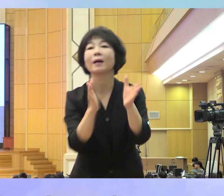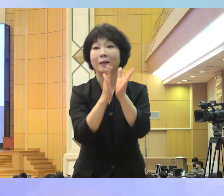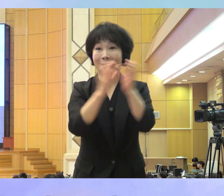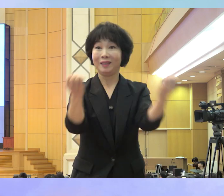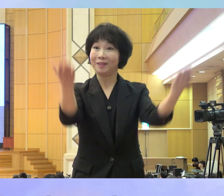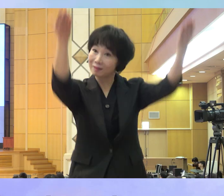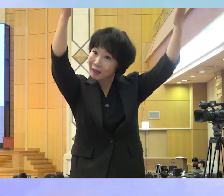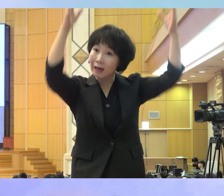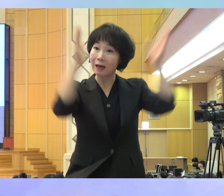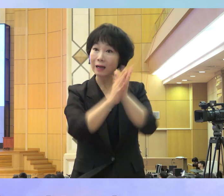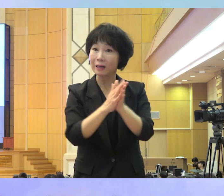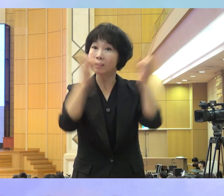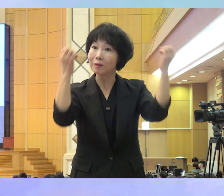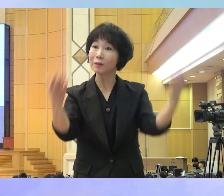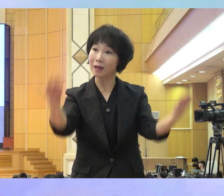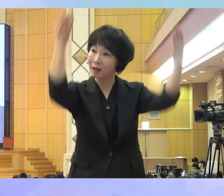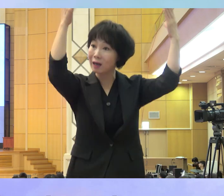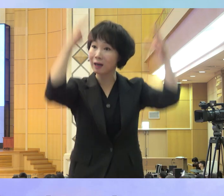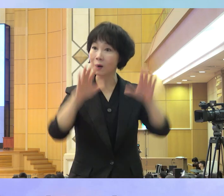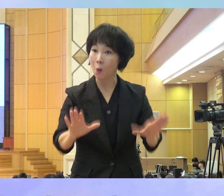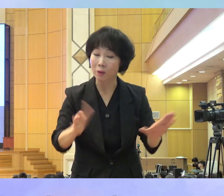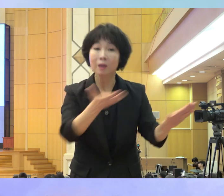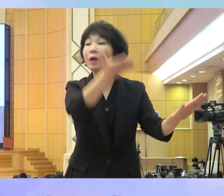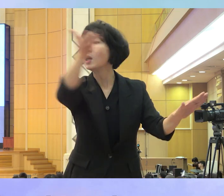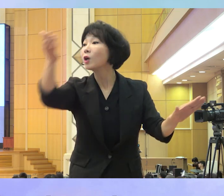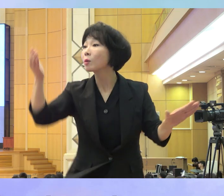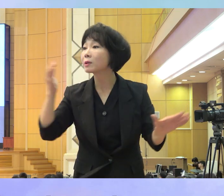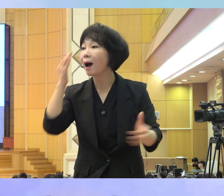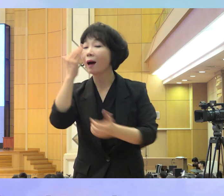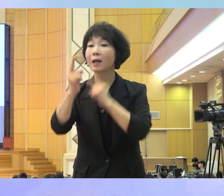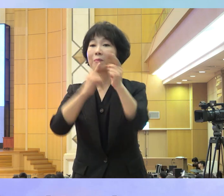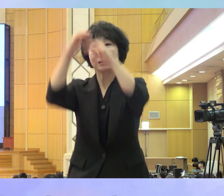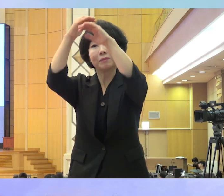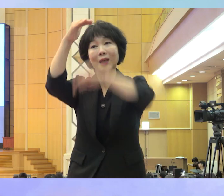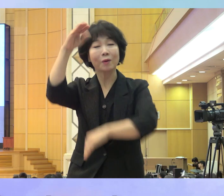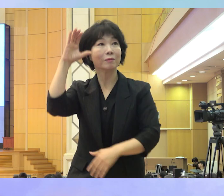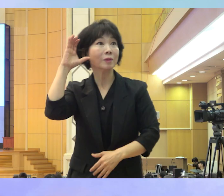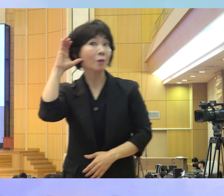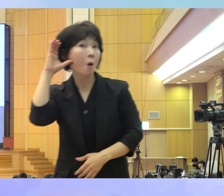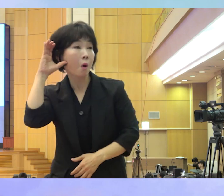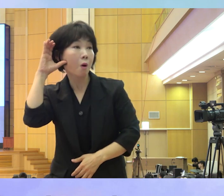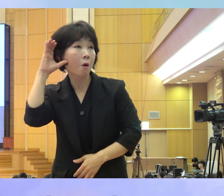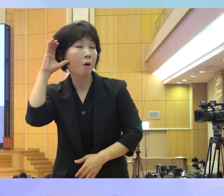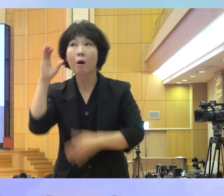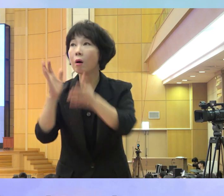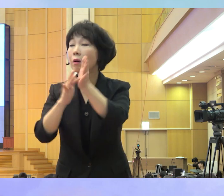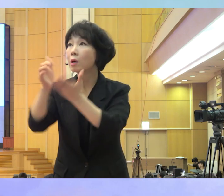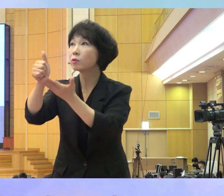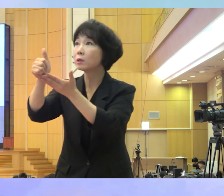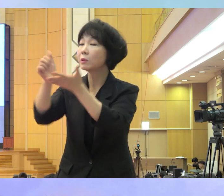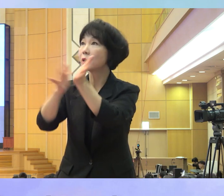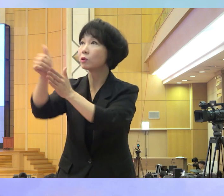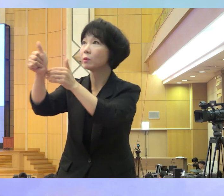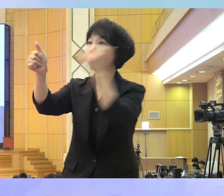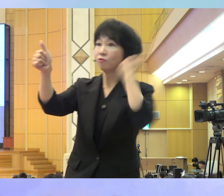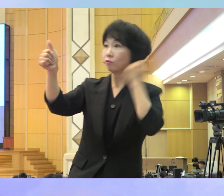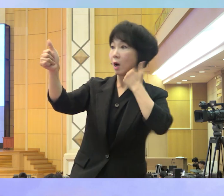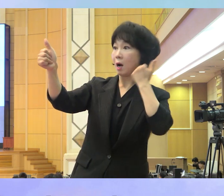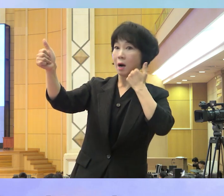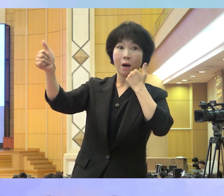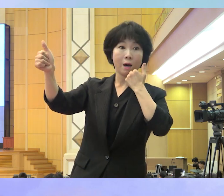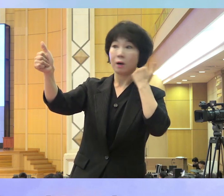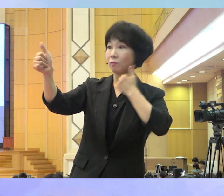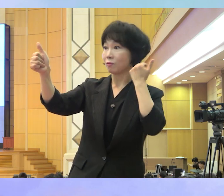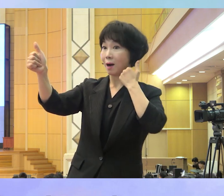할렐루야, 할렐루야. 오늘 여러분들이 말씀 듣고 예수님이 그리스도라고 하는 것을 정말 깨달아 알고 믿는